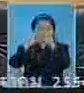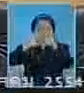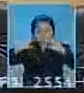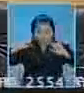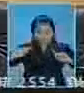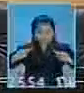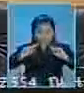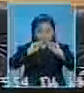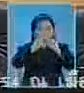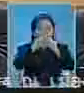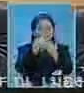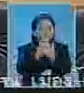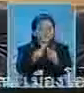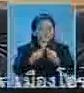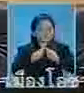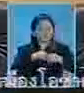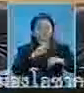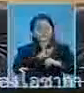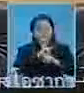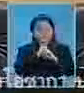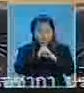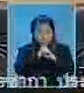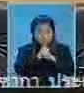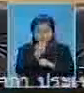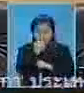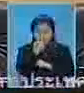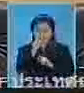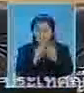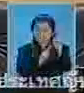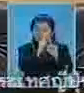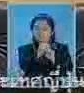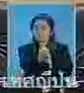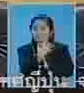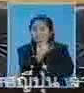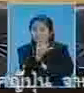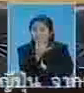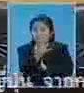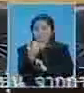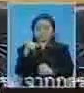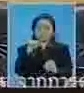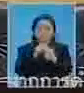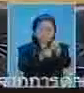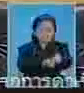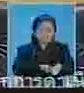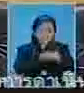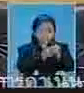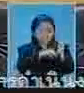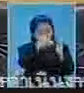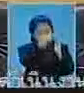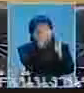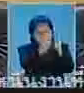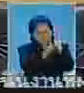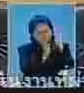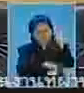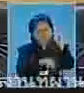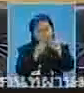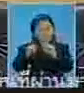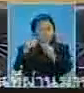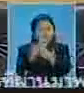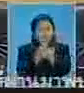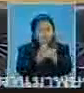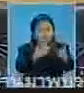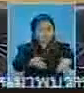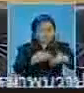งการคลังได้มอบให้กับผมชี้ให้เห็นนะครับว่าพี่น้องเกษตรกรตามชนบทล้วนแล้วแต่มีรายได้